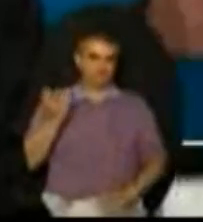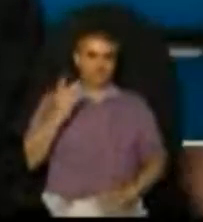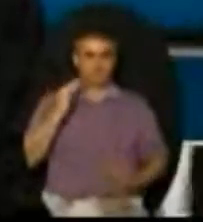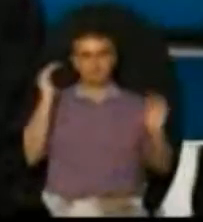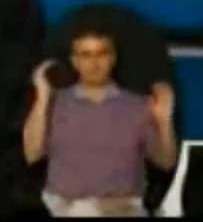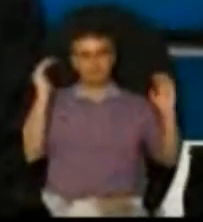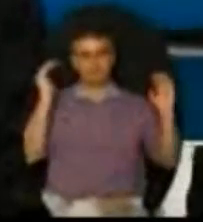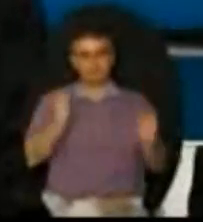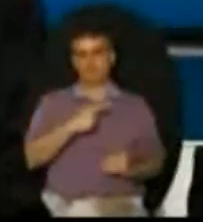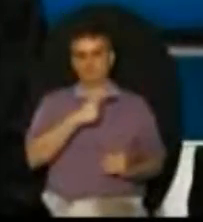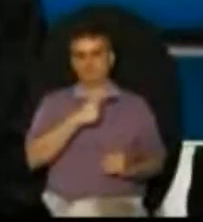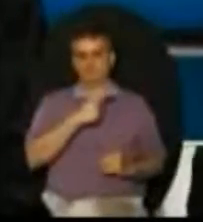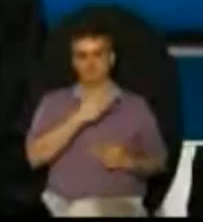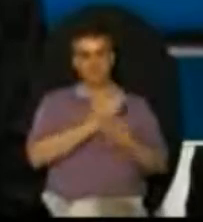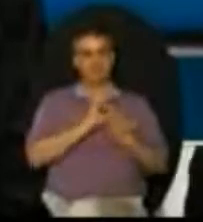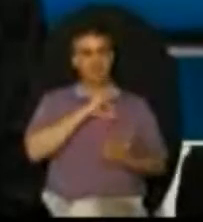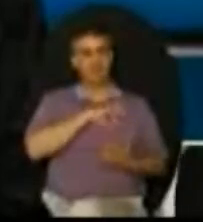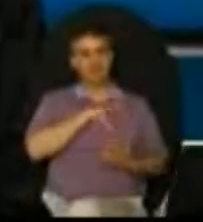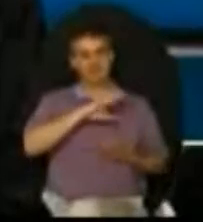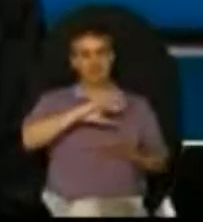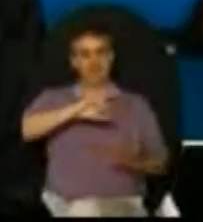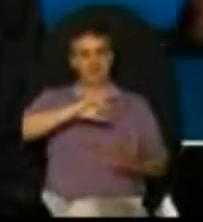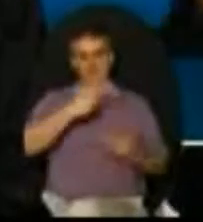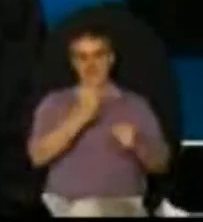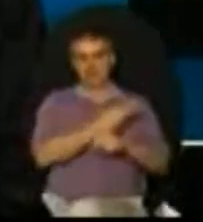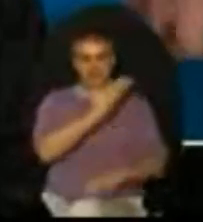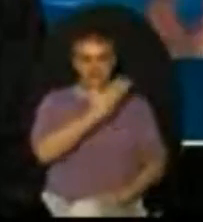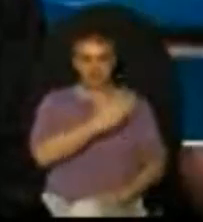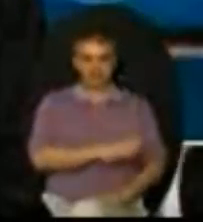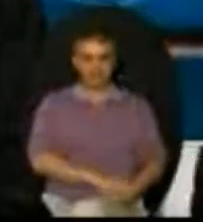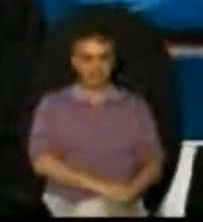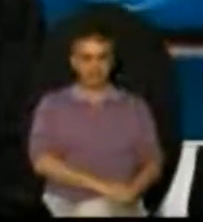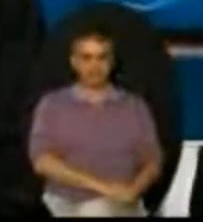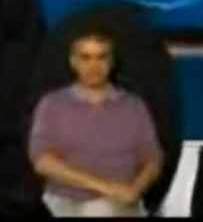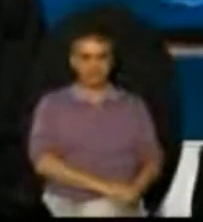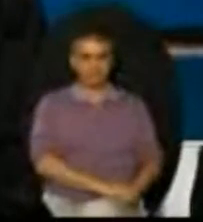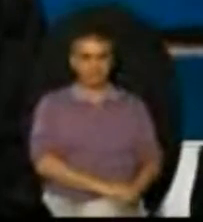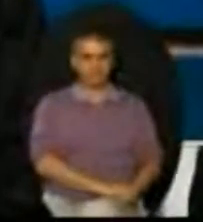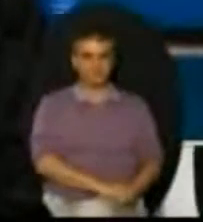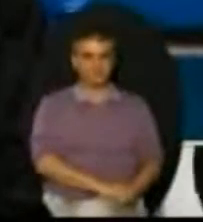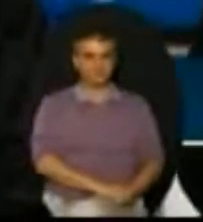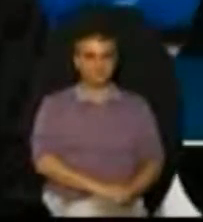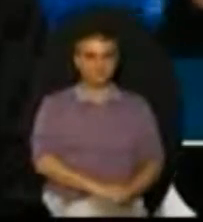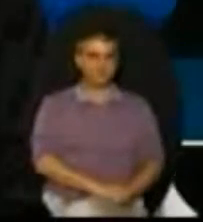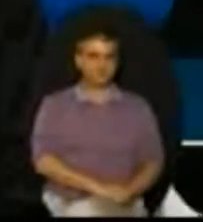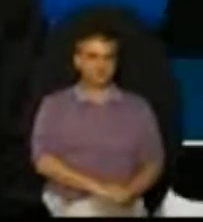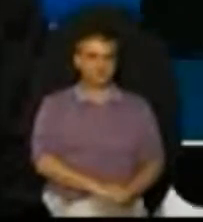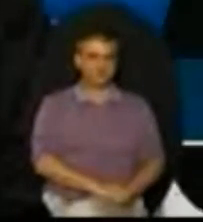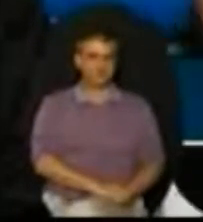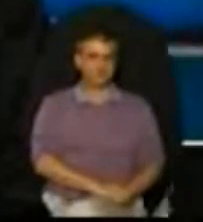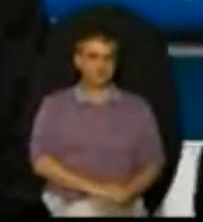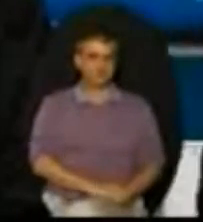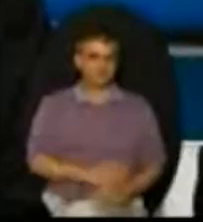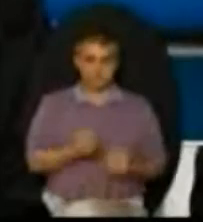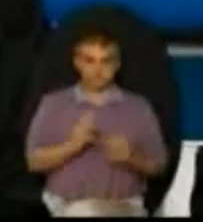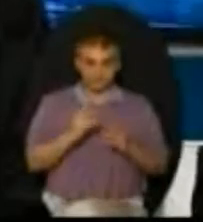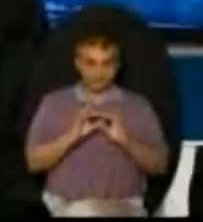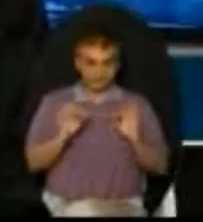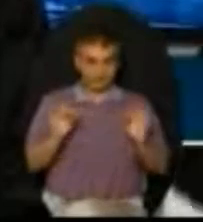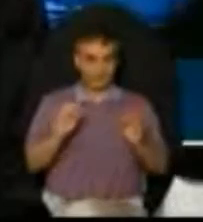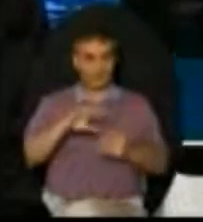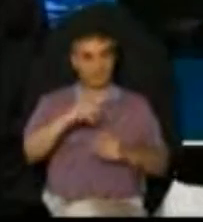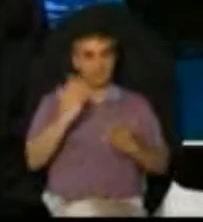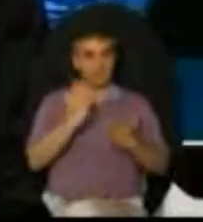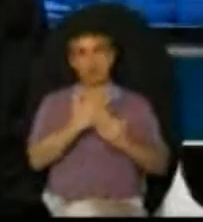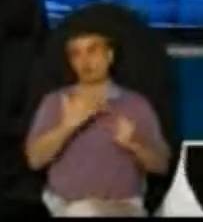וגוזלים את הנתח של הרווחים של בתי קזינו שהם פיזיים. אז אני לא חושב שפתיחת בתי קזינו באילת